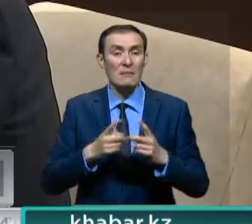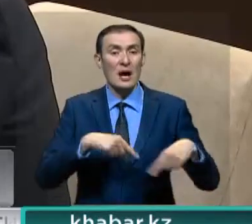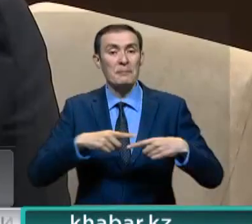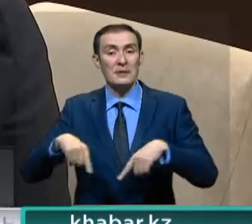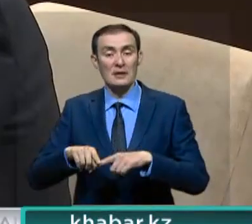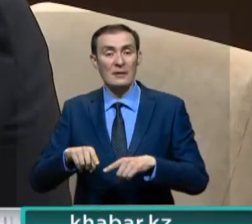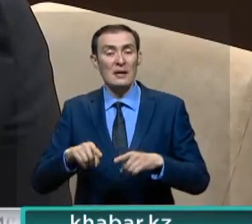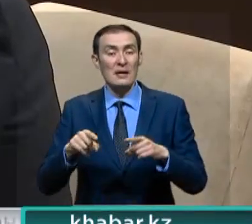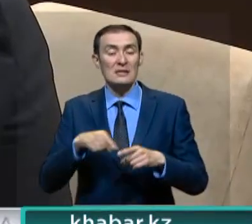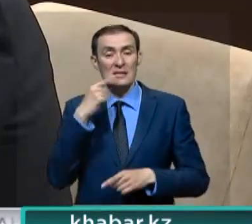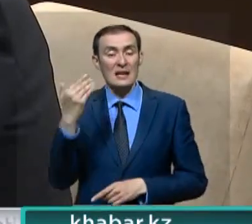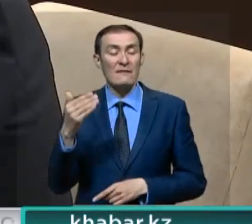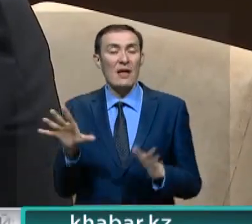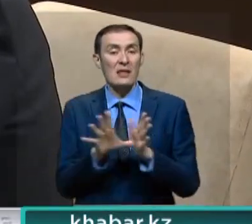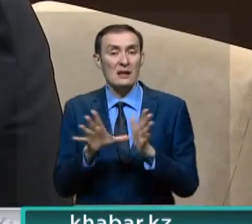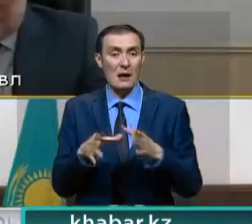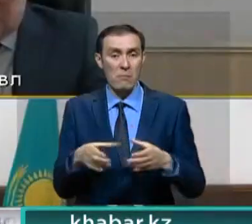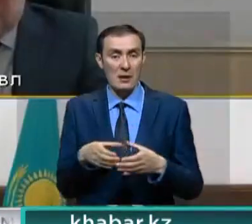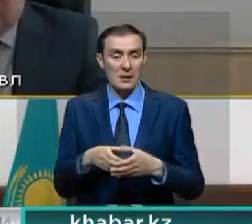объектов, добавили в энергетическом ведомстве.